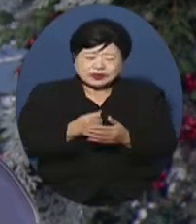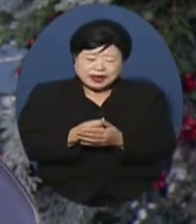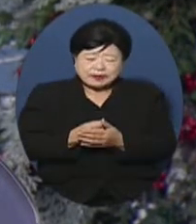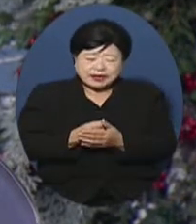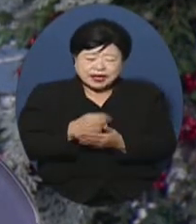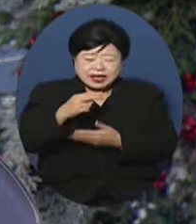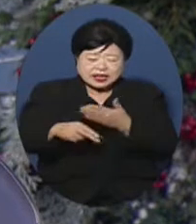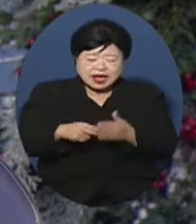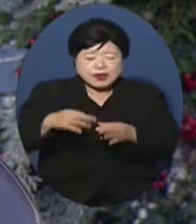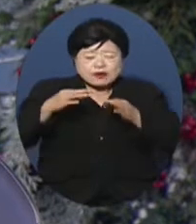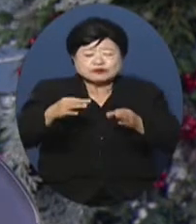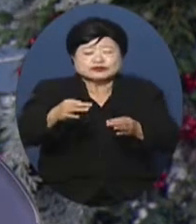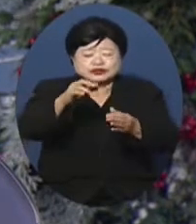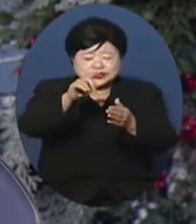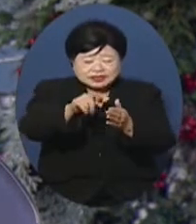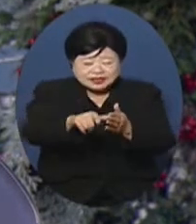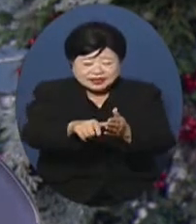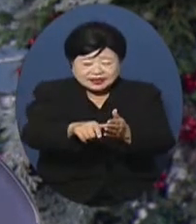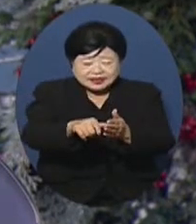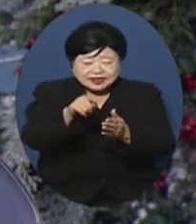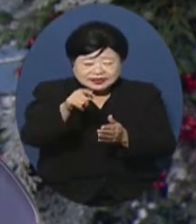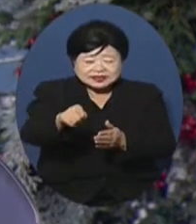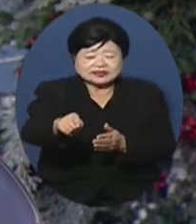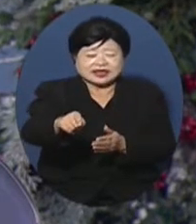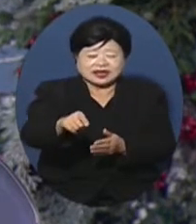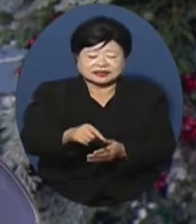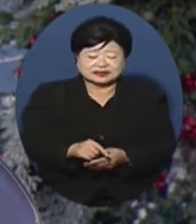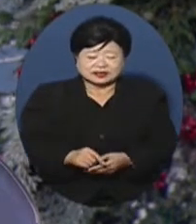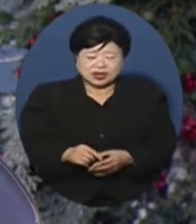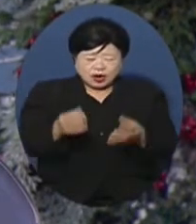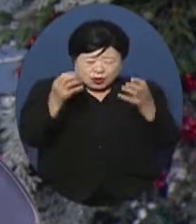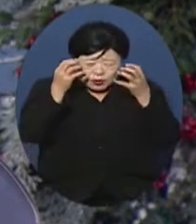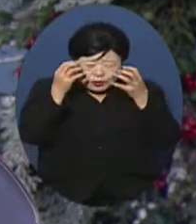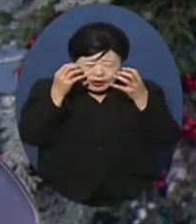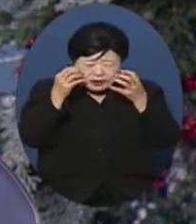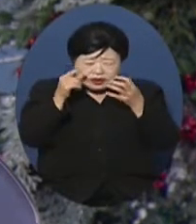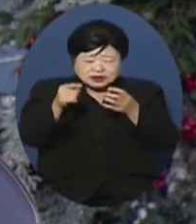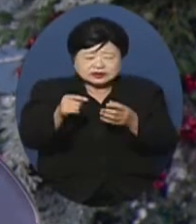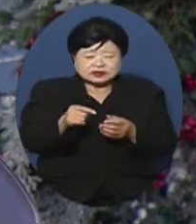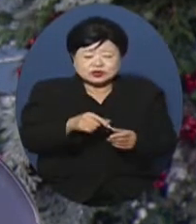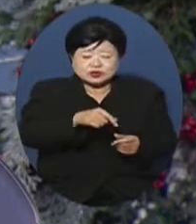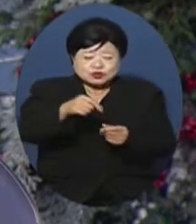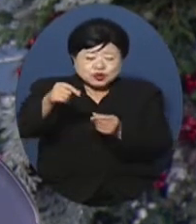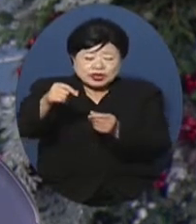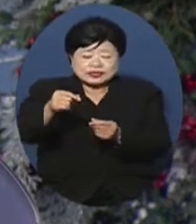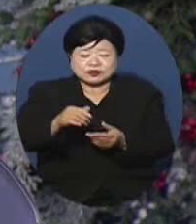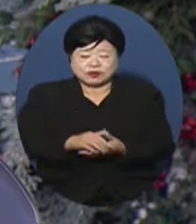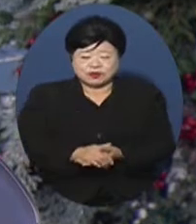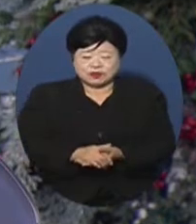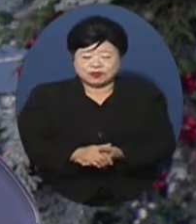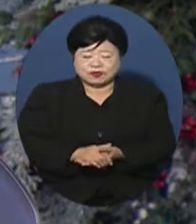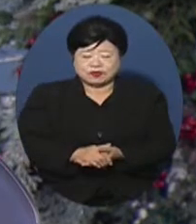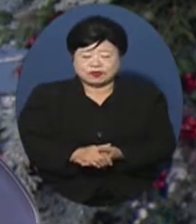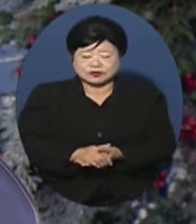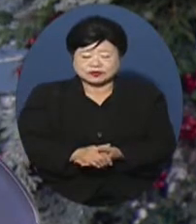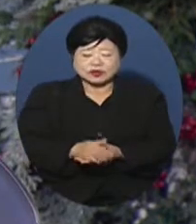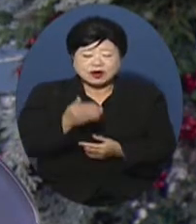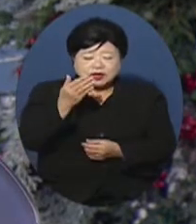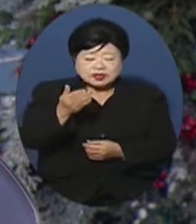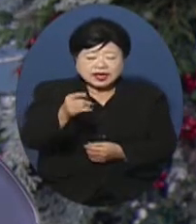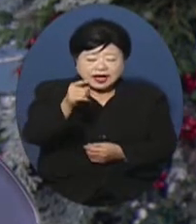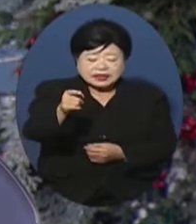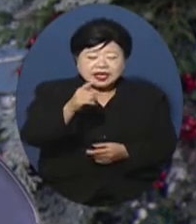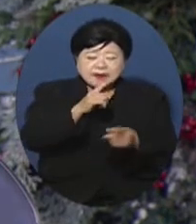야외 게 부르지 점에 그냥 그 외 악화 전의 고통의 그들을 구원하실 때